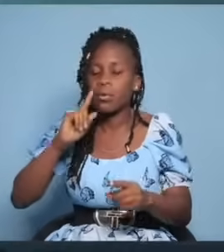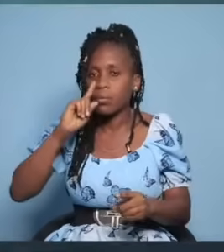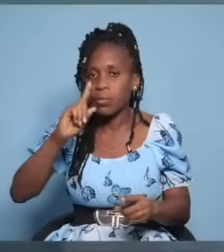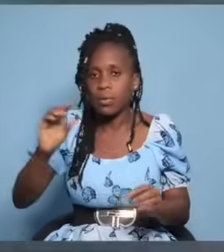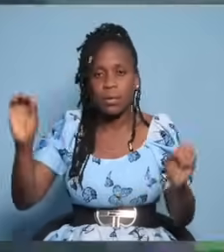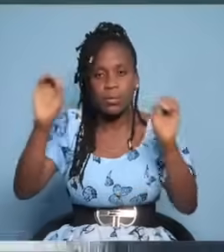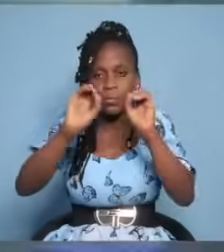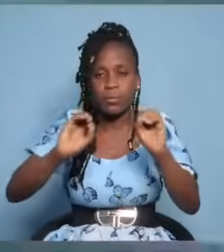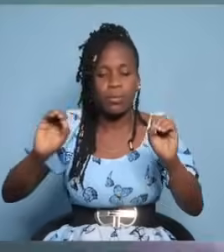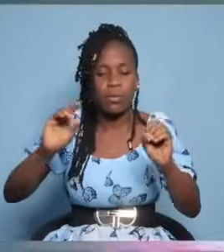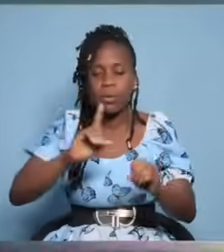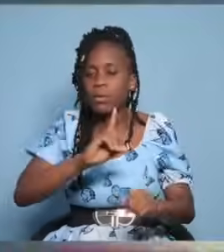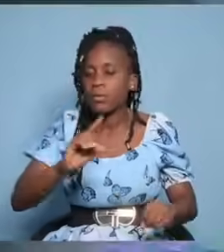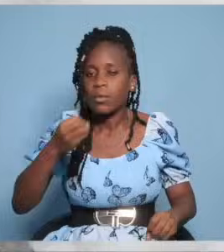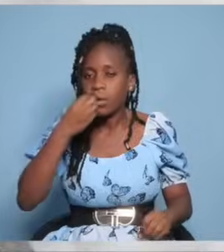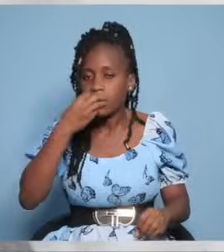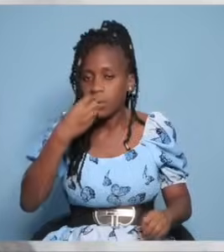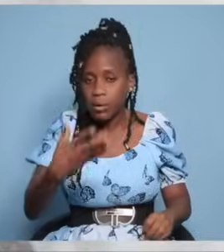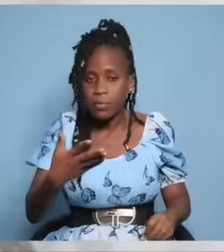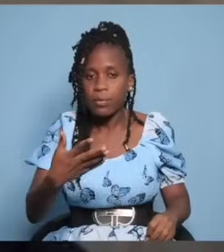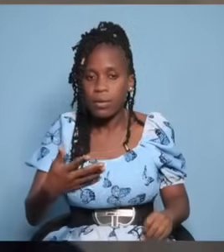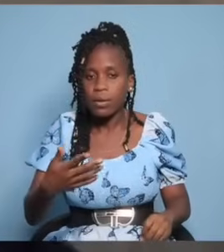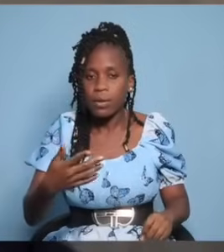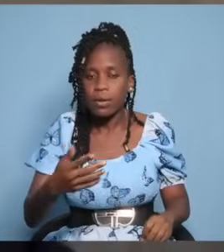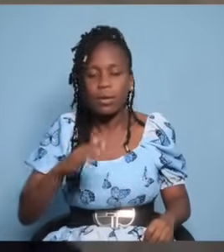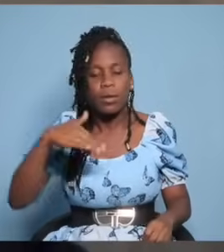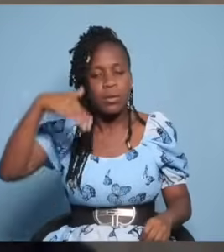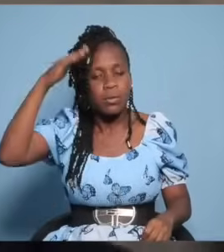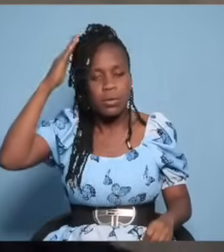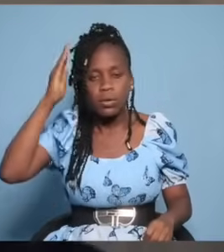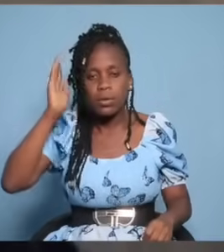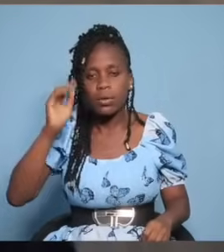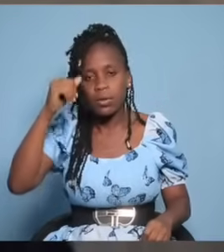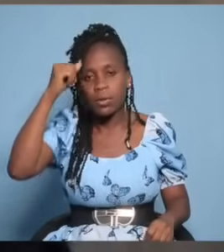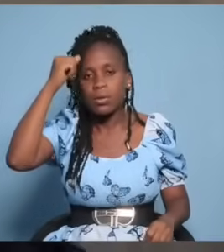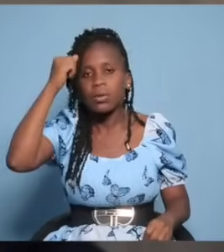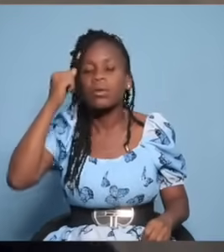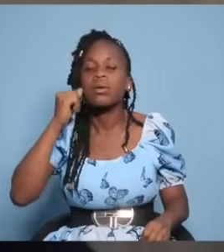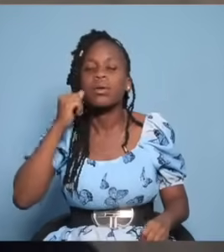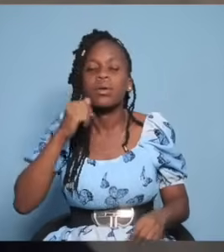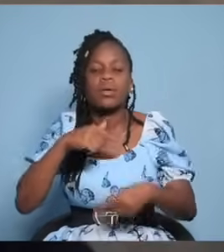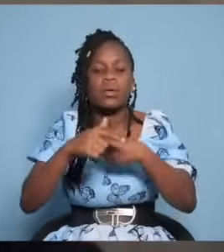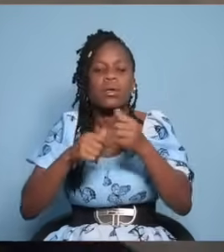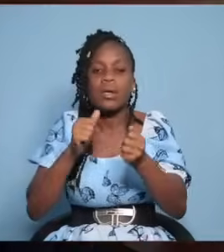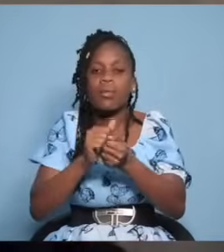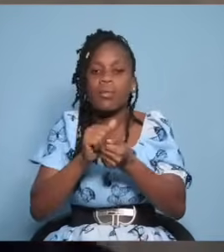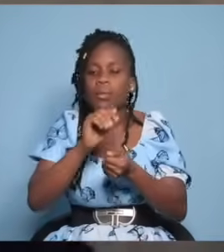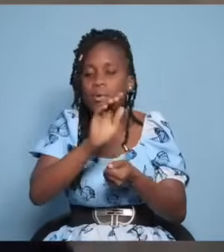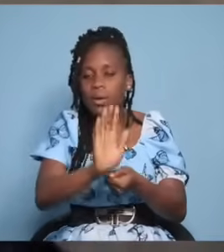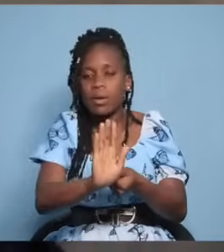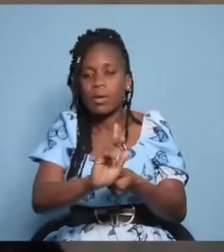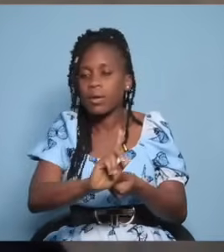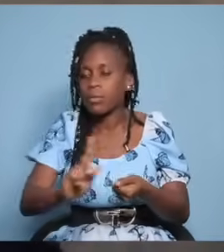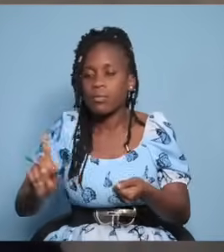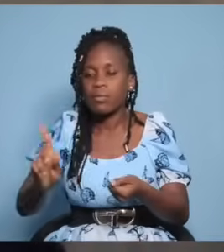Pasina watu kuwa na taarifa, serikali ya Sudani ikiendelea tu na mambo yake kijua makamu wa rais yupo kwenye shughuli